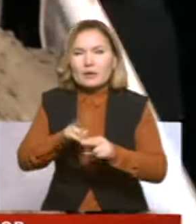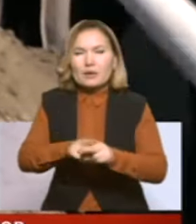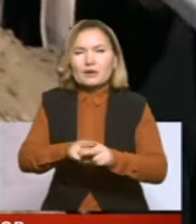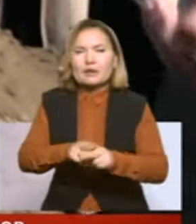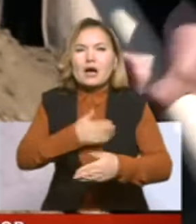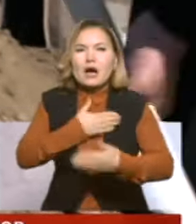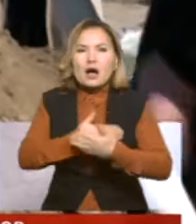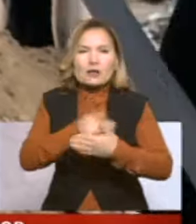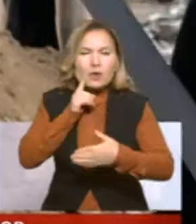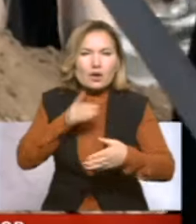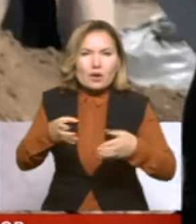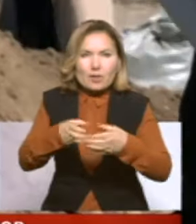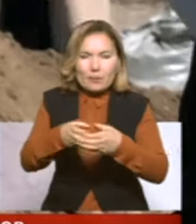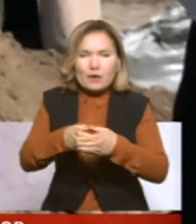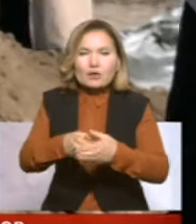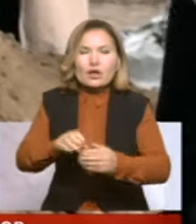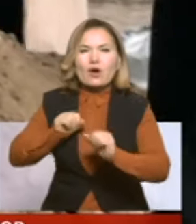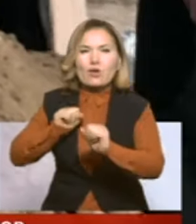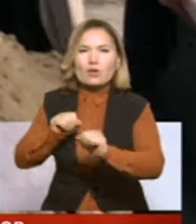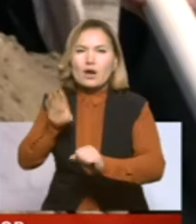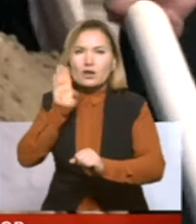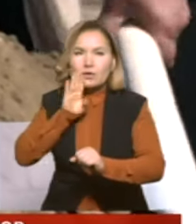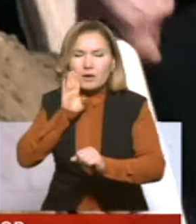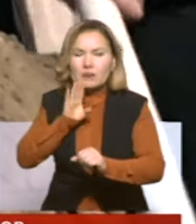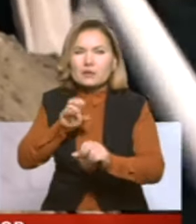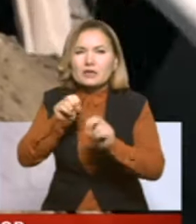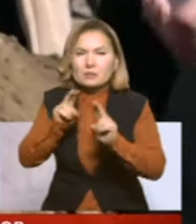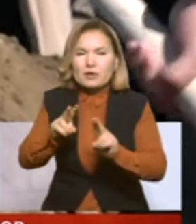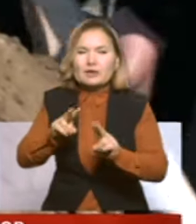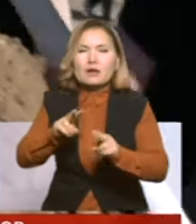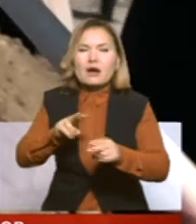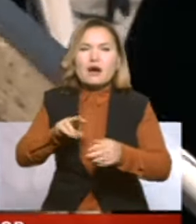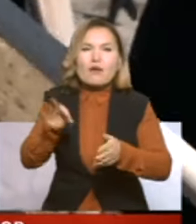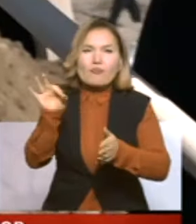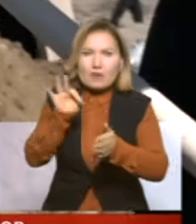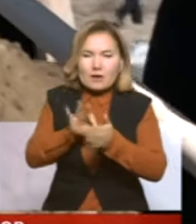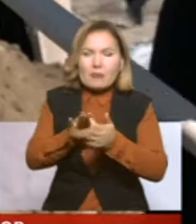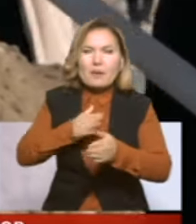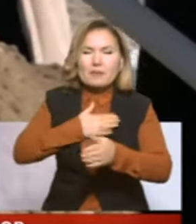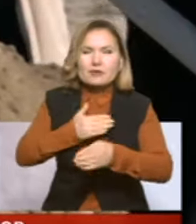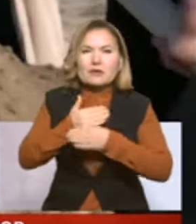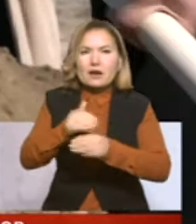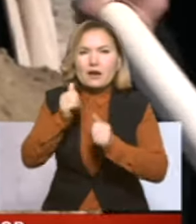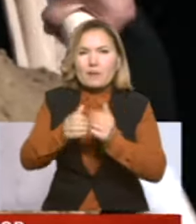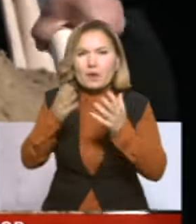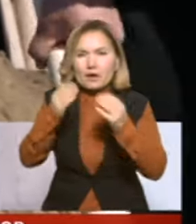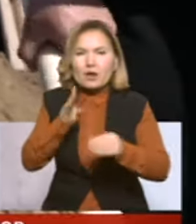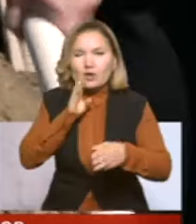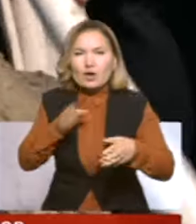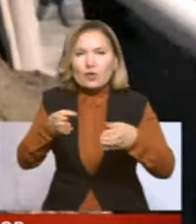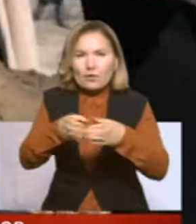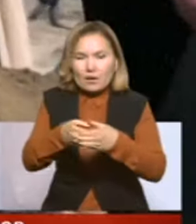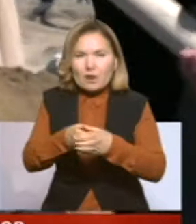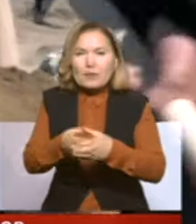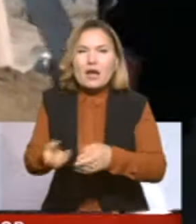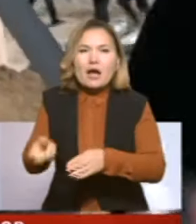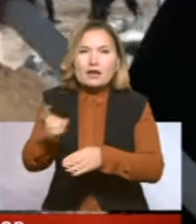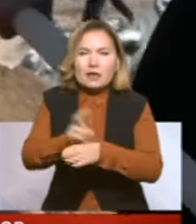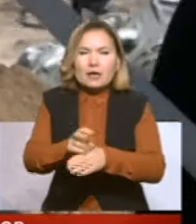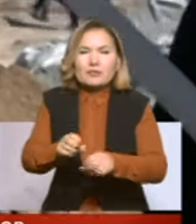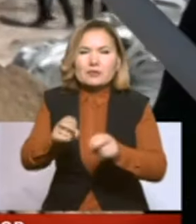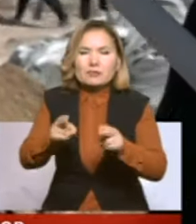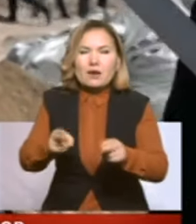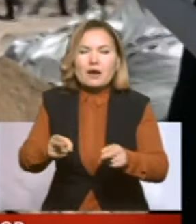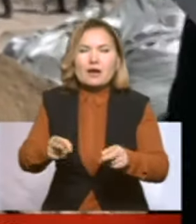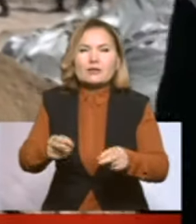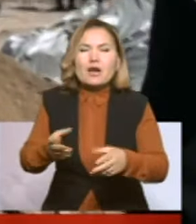болып, осы төніп тұрған қауіп қатердің алдын алу мақсатында өз көмегімізді тигізіп жатырмыз. Күнделікті қыздар осылай қапшықтарды ашып тұрамыз.